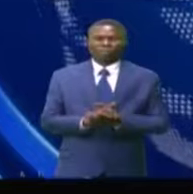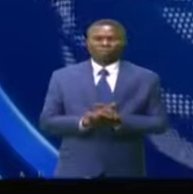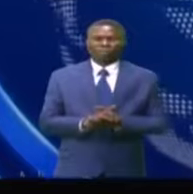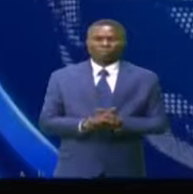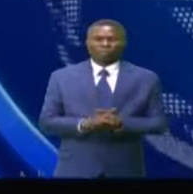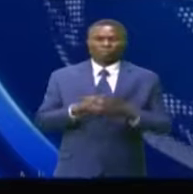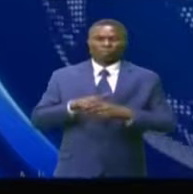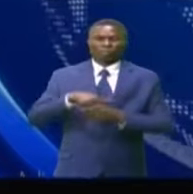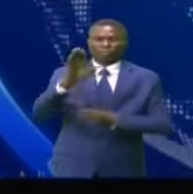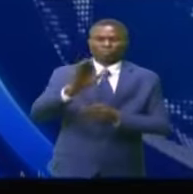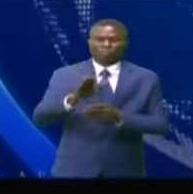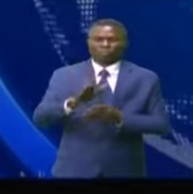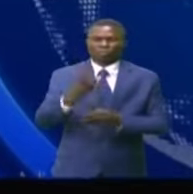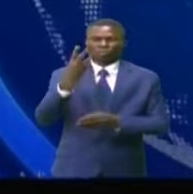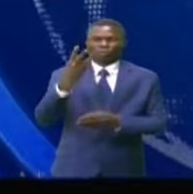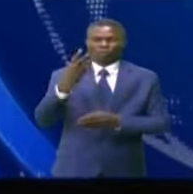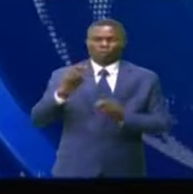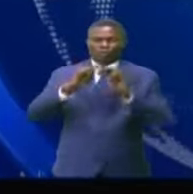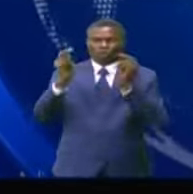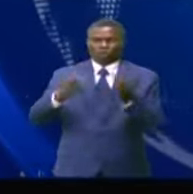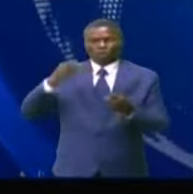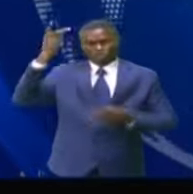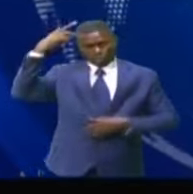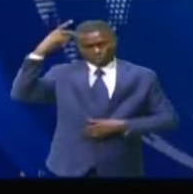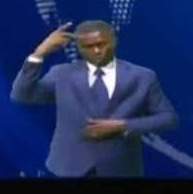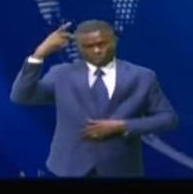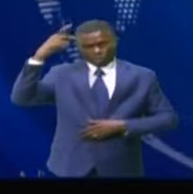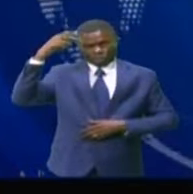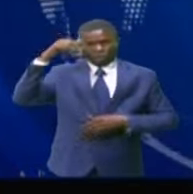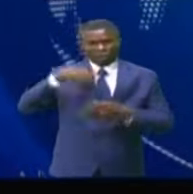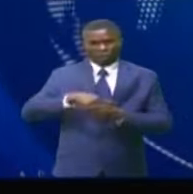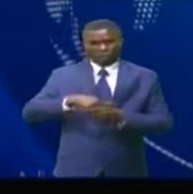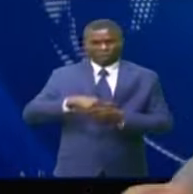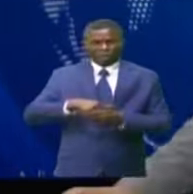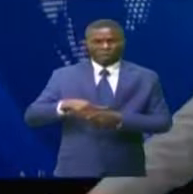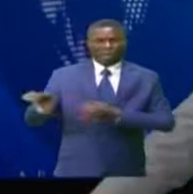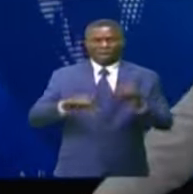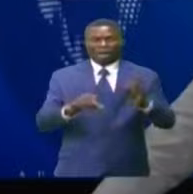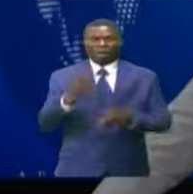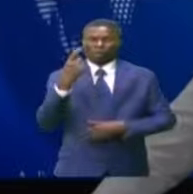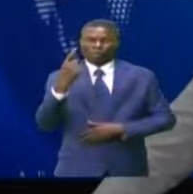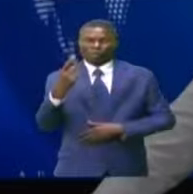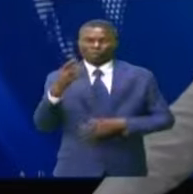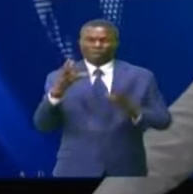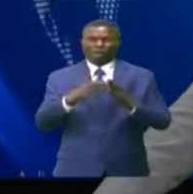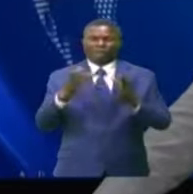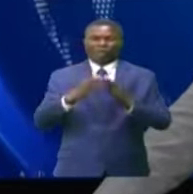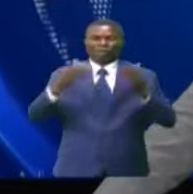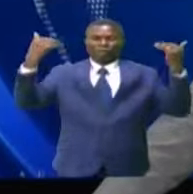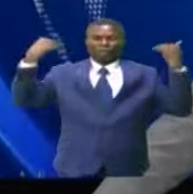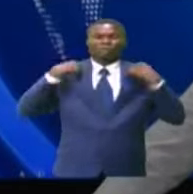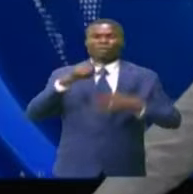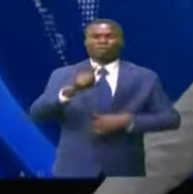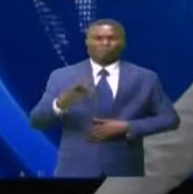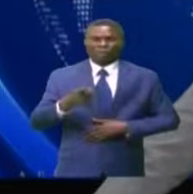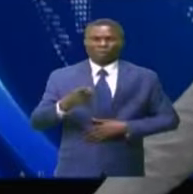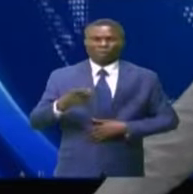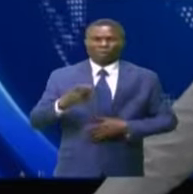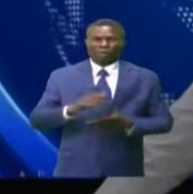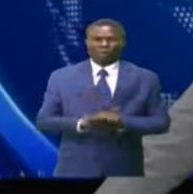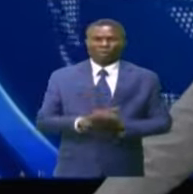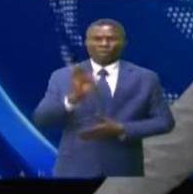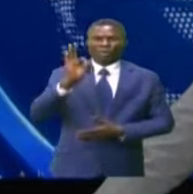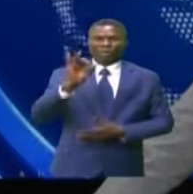Sortie officielle de 3 regroupements politiques dans une seule manifestation avec comme autorité morale l'honorable